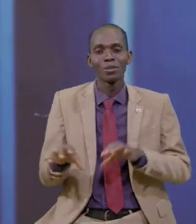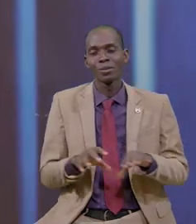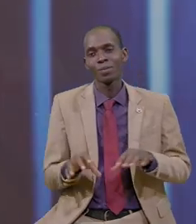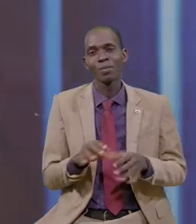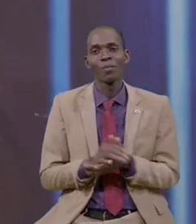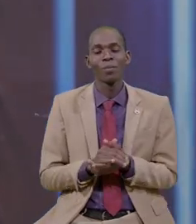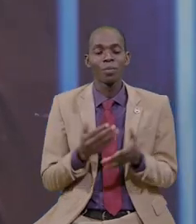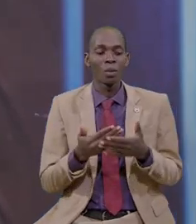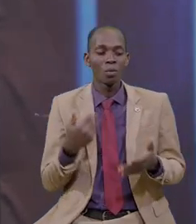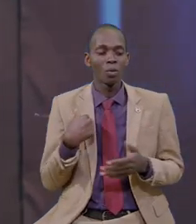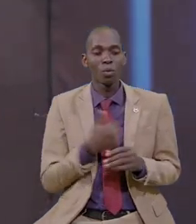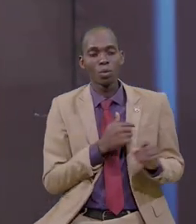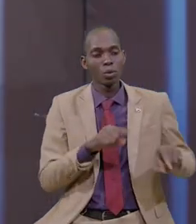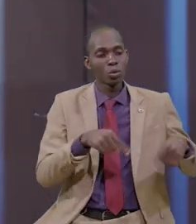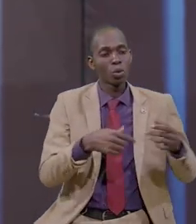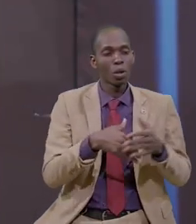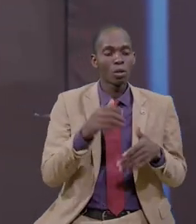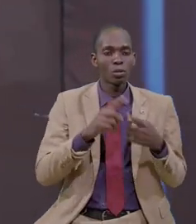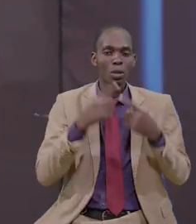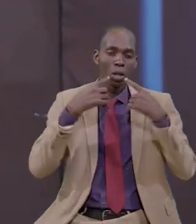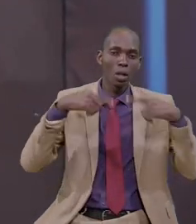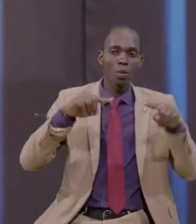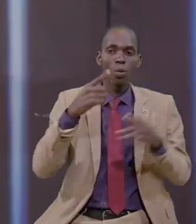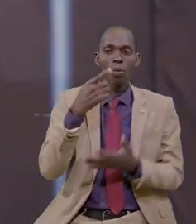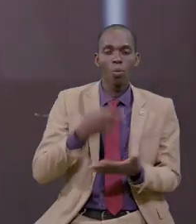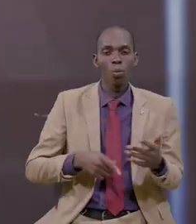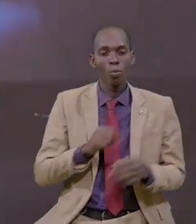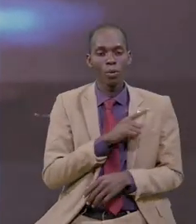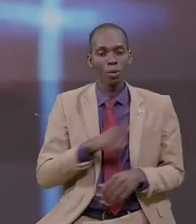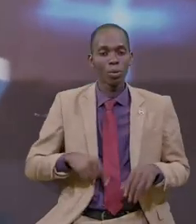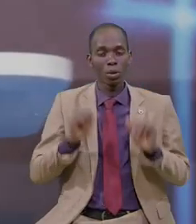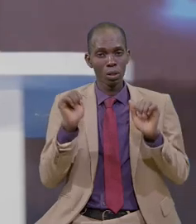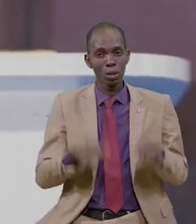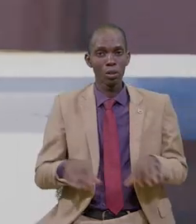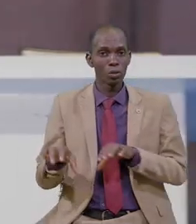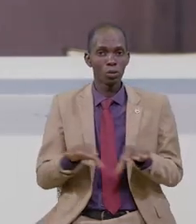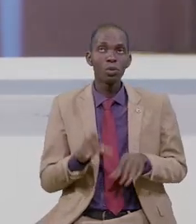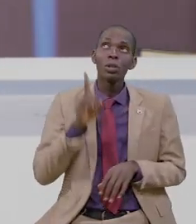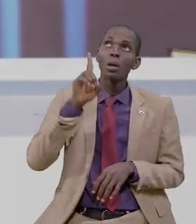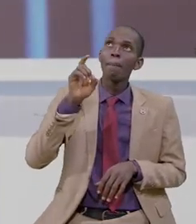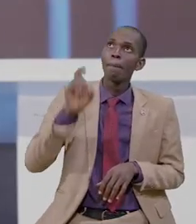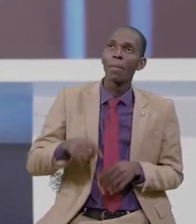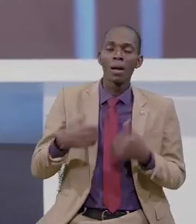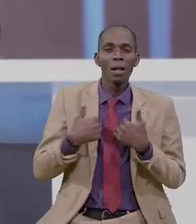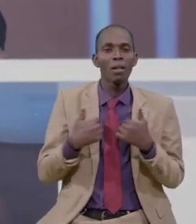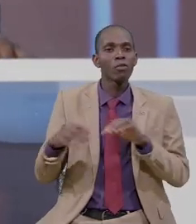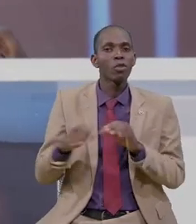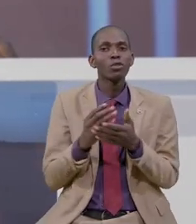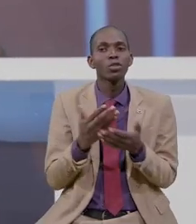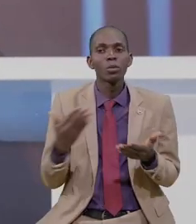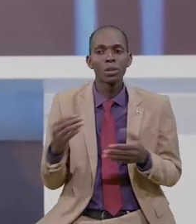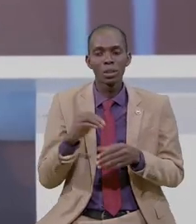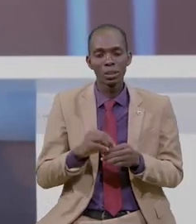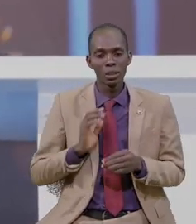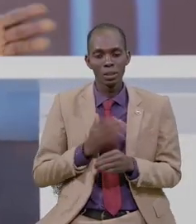avant que nous ne sortions pour proclamer ce que Dieu peut faire. Il doit avoir fait quelque chose dans